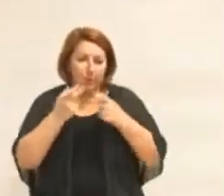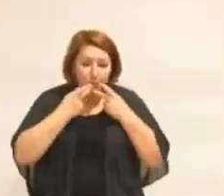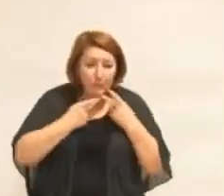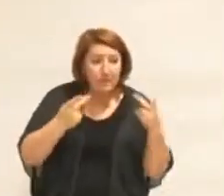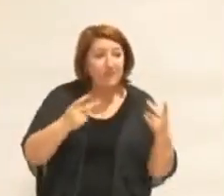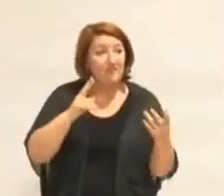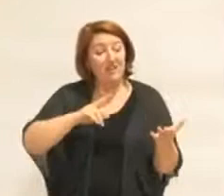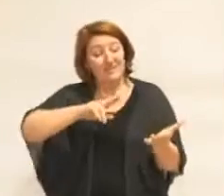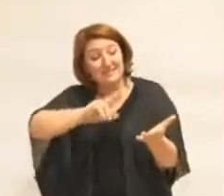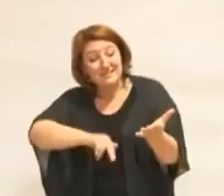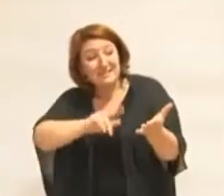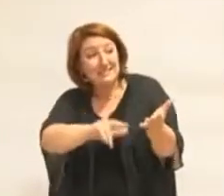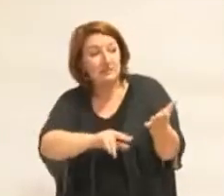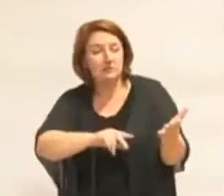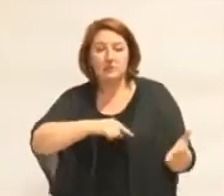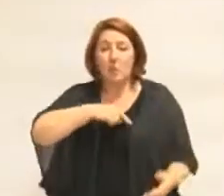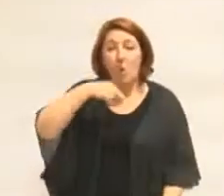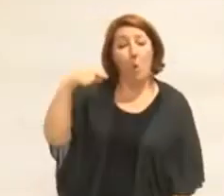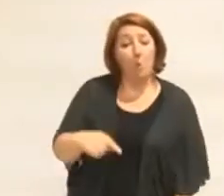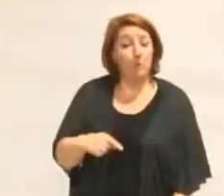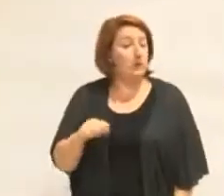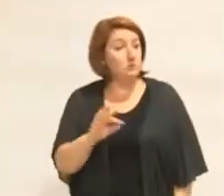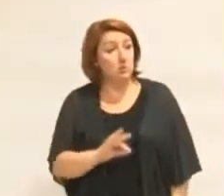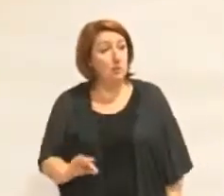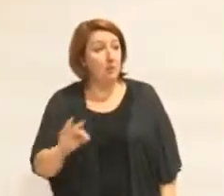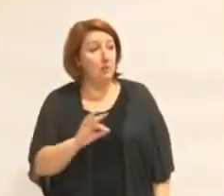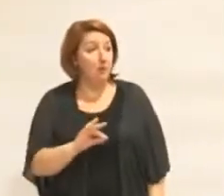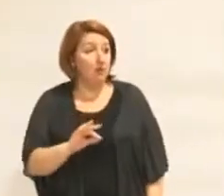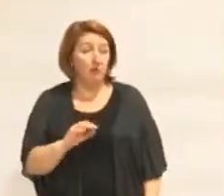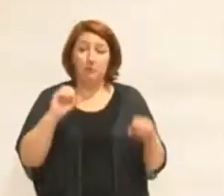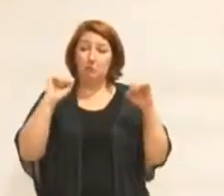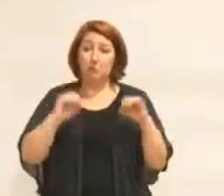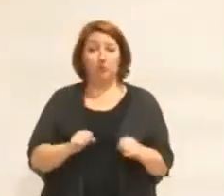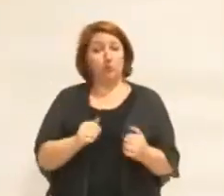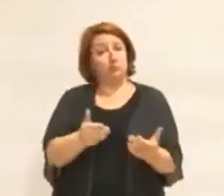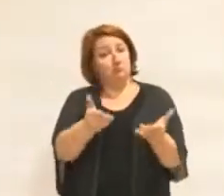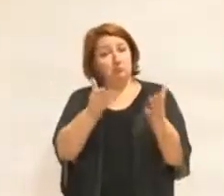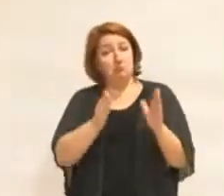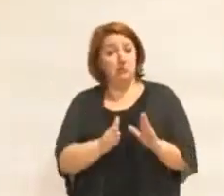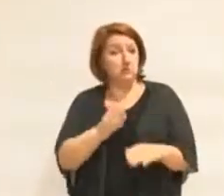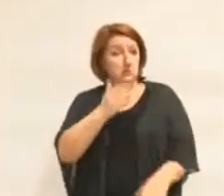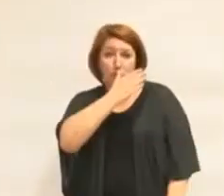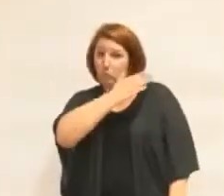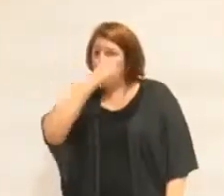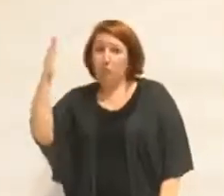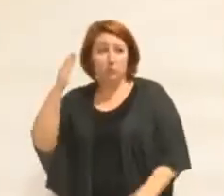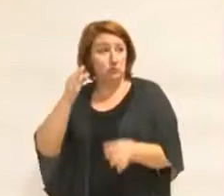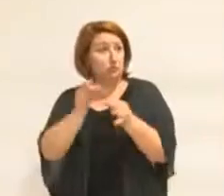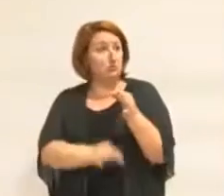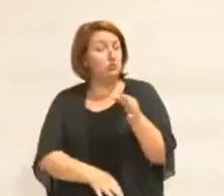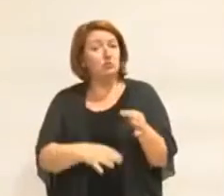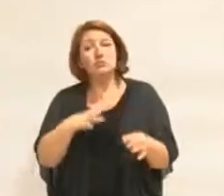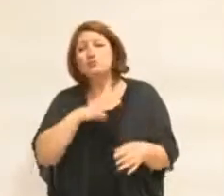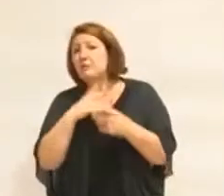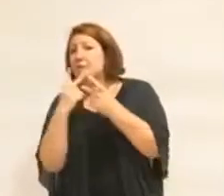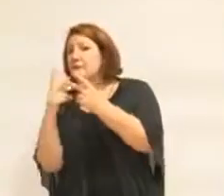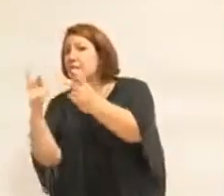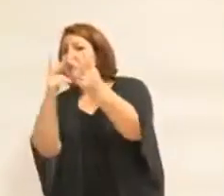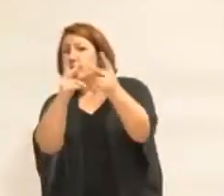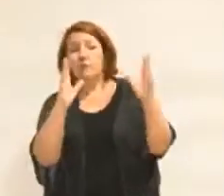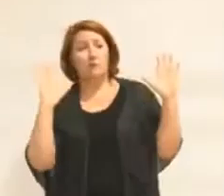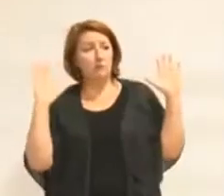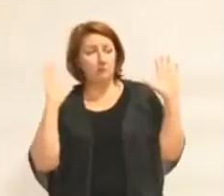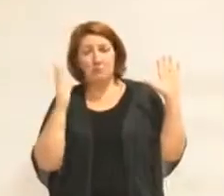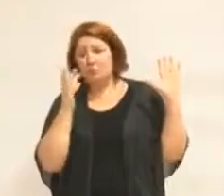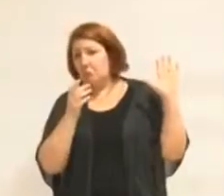signer. Donc vous auriez pu faire le choix autre. Certains le font. Ils en porteront